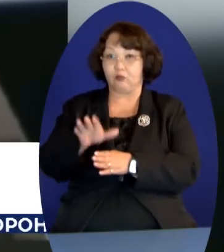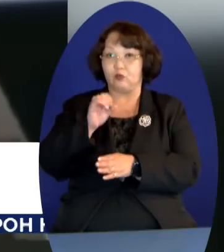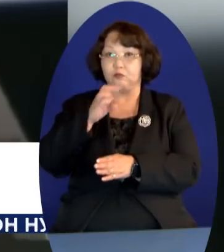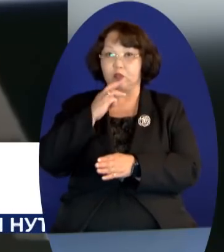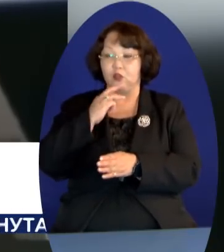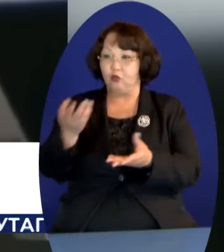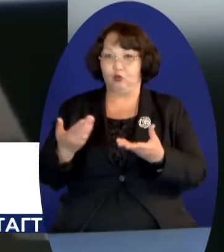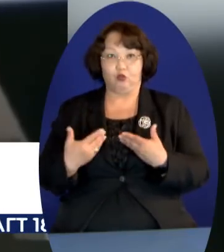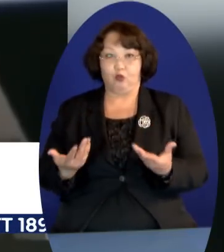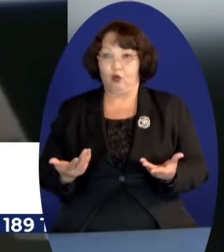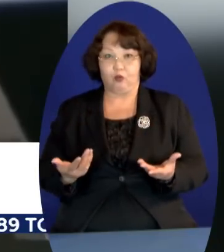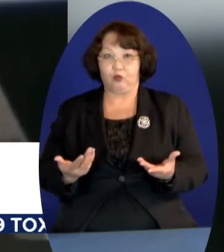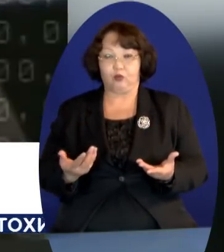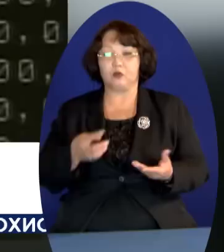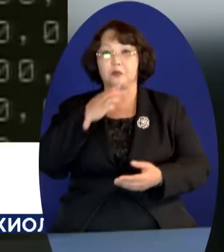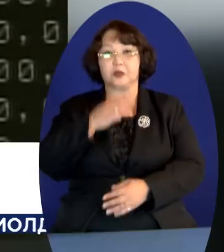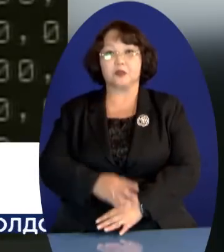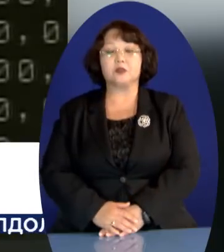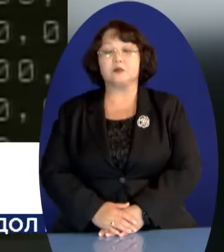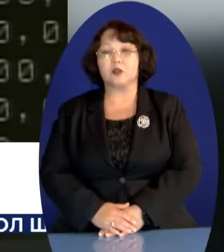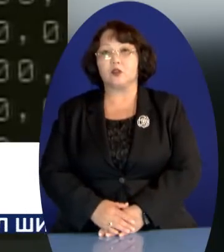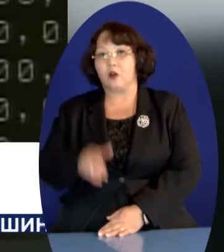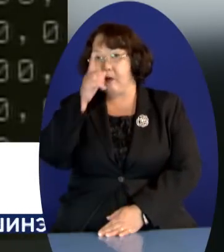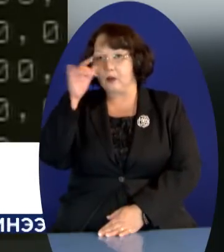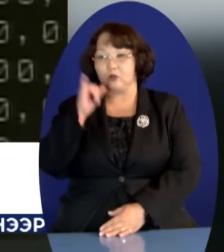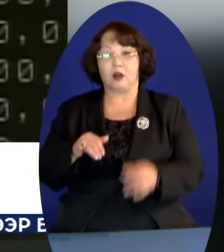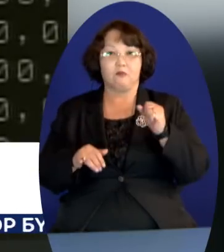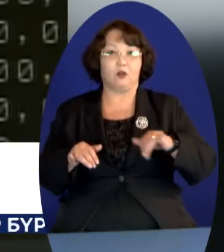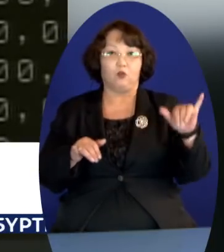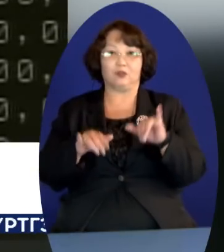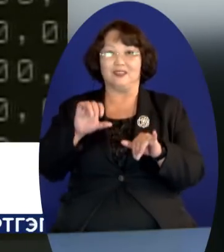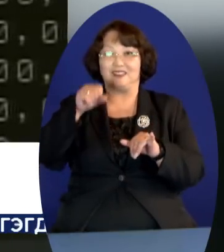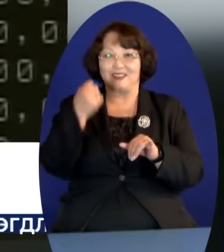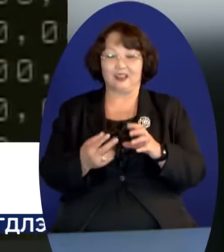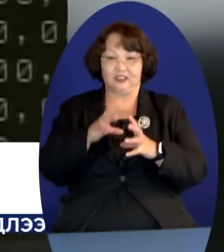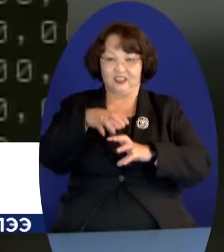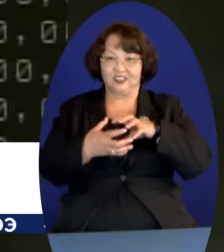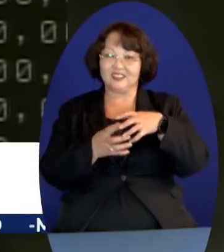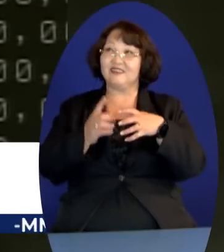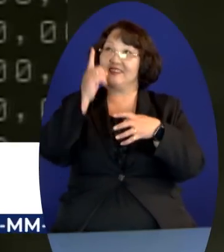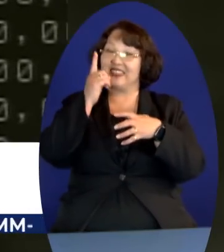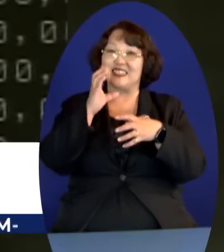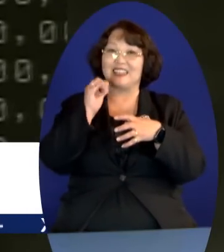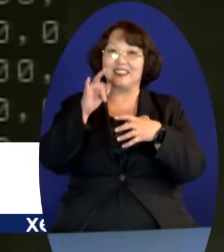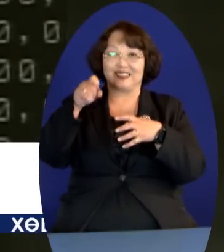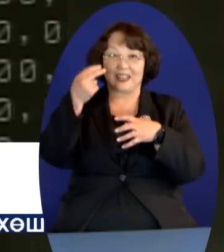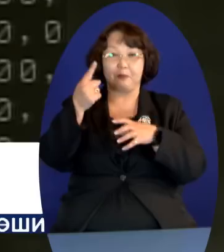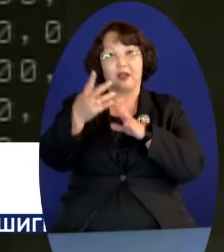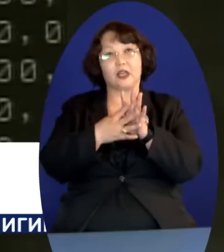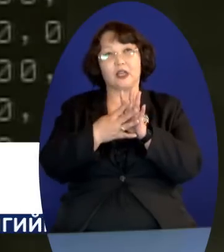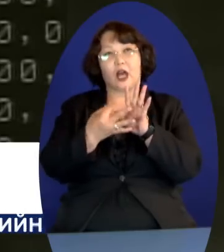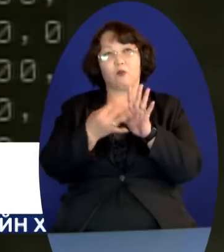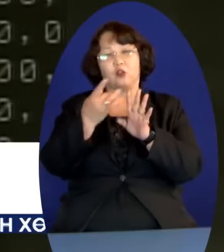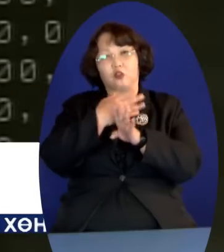мэдээлэл одоогоор хүлээж аваагүй гэдгээ мэдгдсэн байна. За Орос Америк хоёр уг станцыг 1998 онд барьж эхэлсэн. Тэр цагаас хойш хоёр